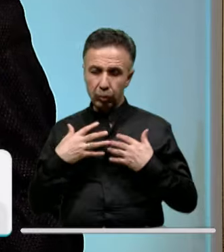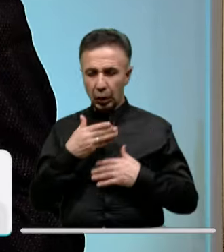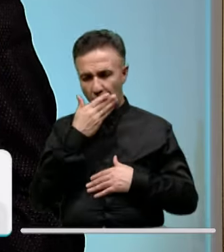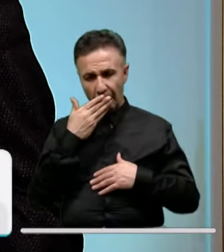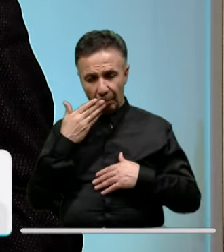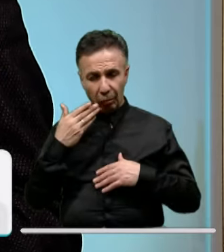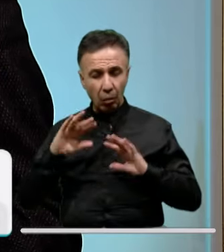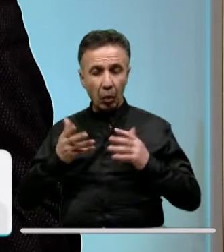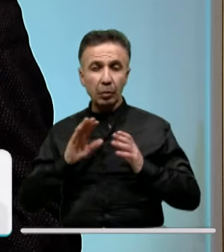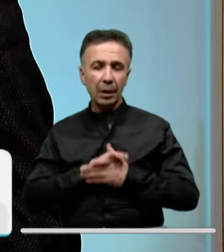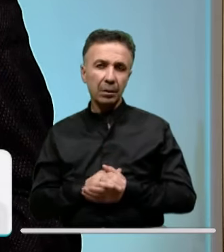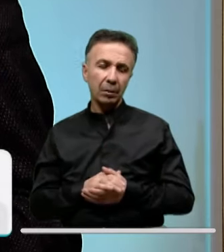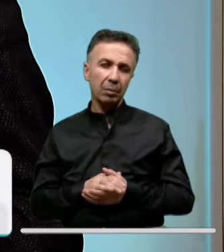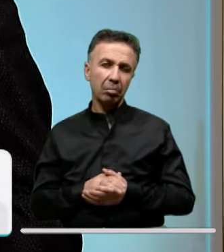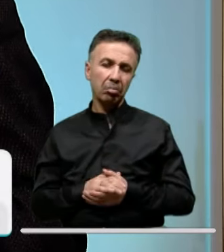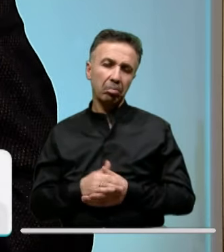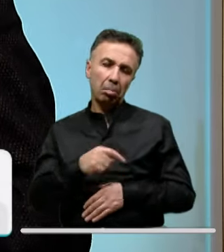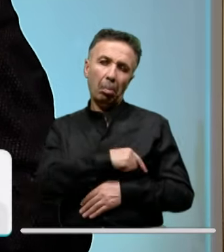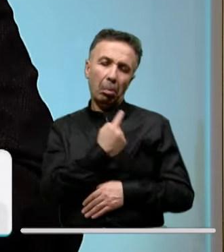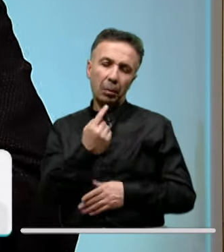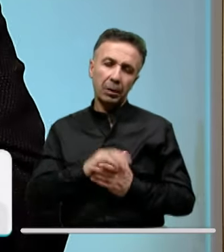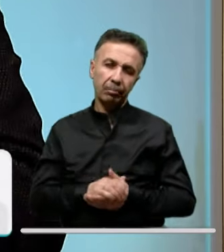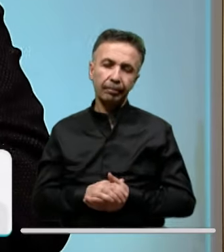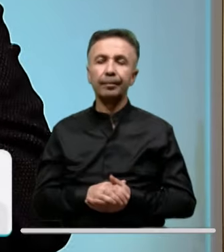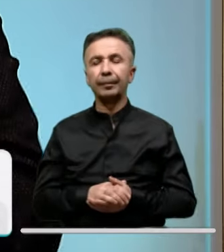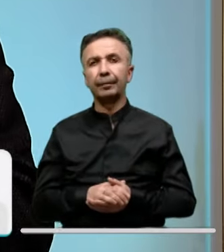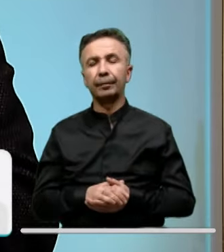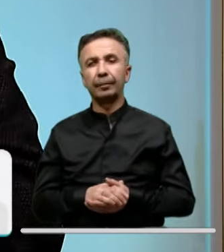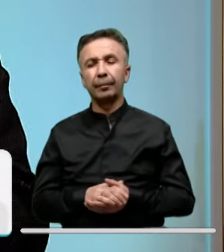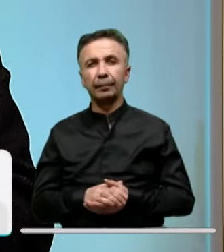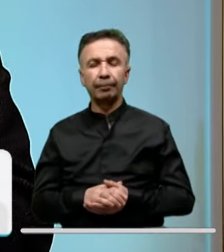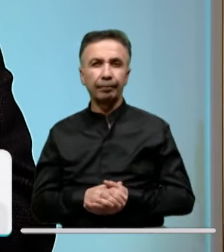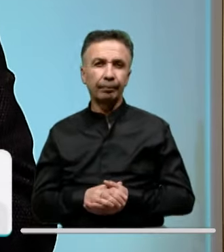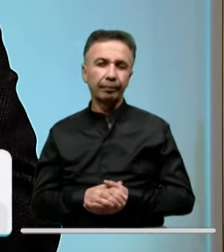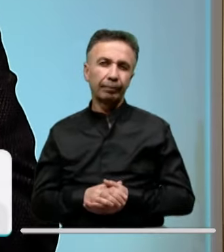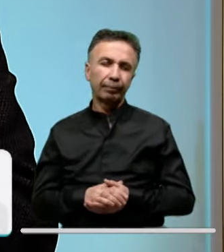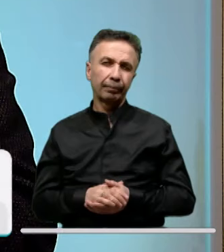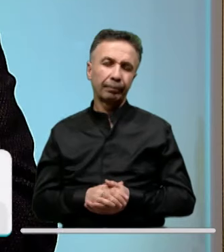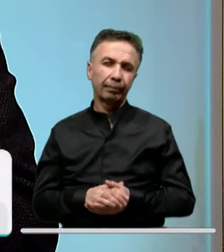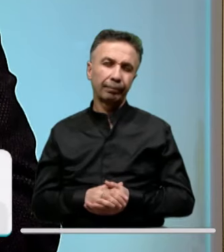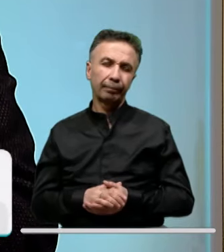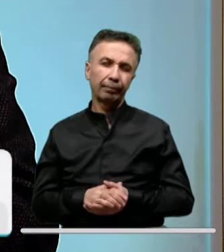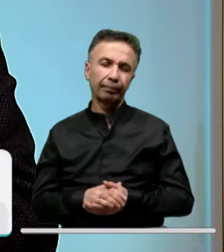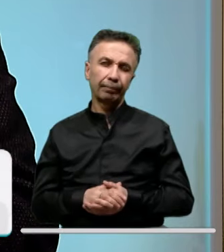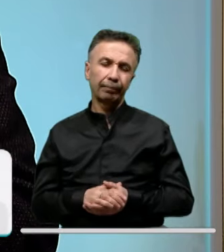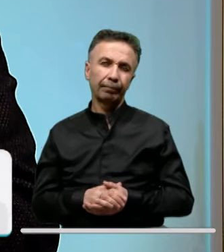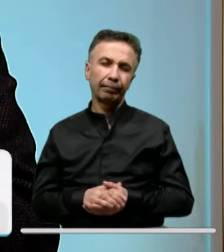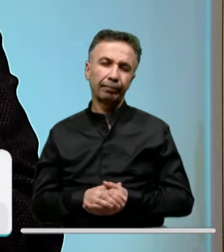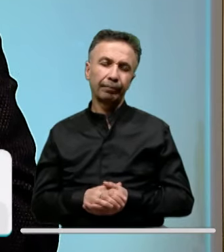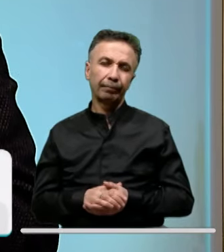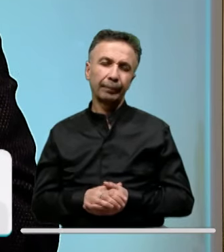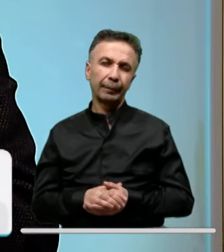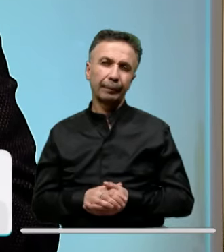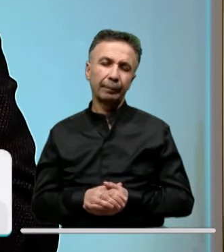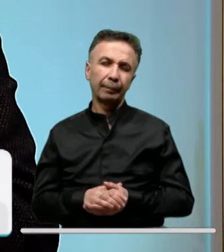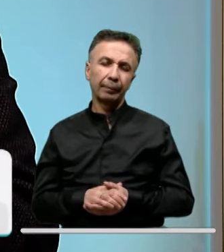değil. Hayatın akışı içerisinde olan şeyler. Bu da onun bir parçasıdır. Eyvallah. Dolayısıyla oruca engel bir durum olmadığı gibi böyle bir durumla karşı